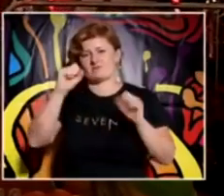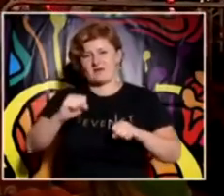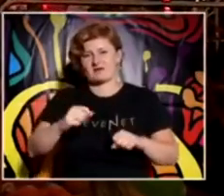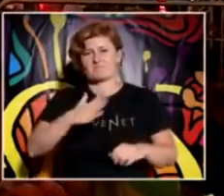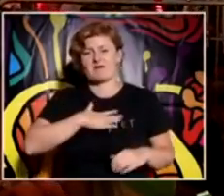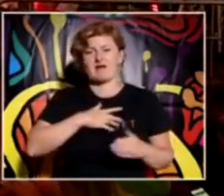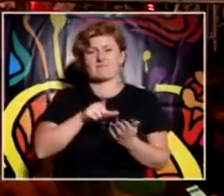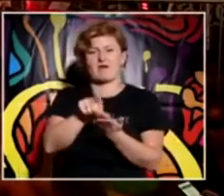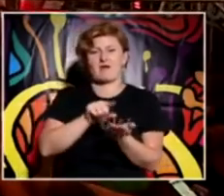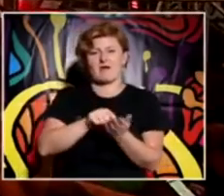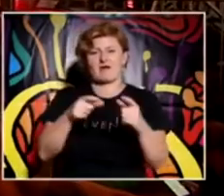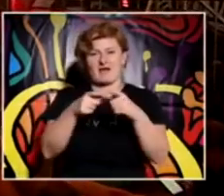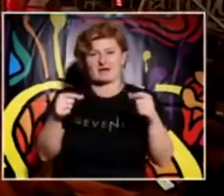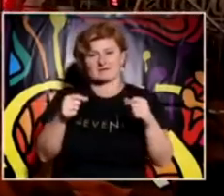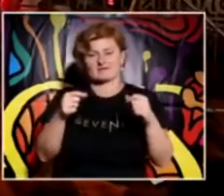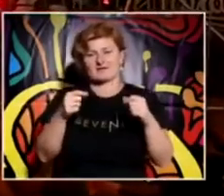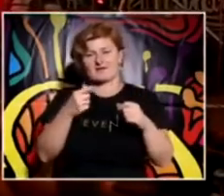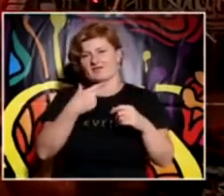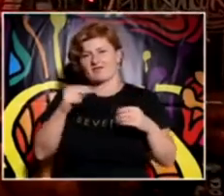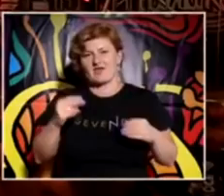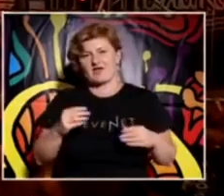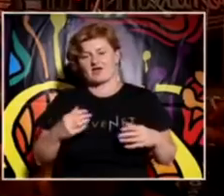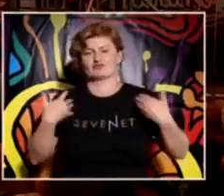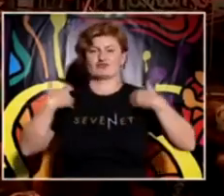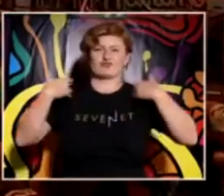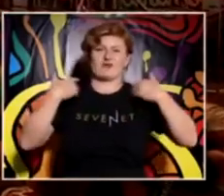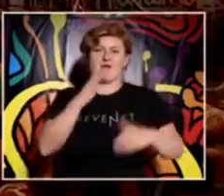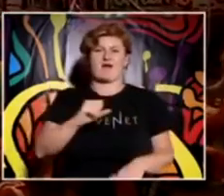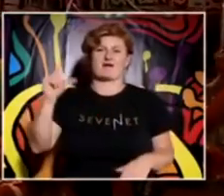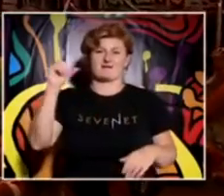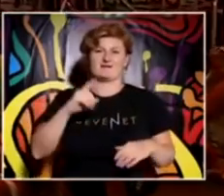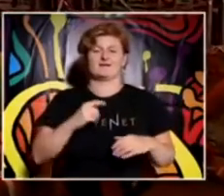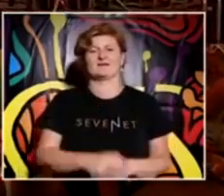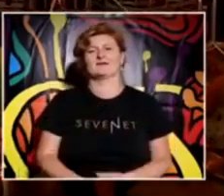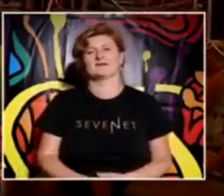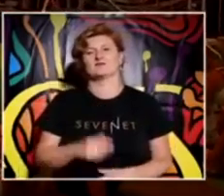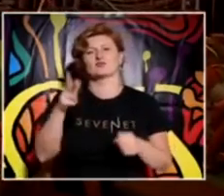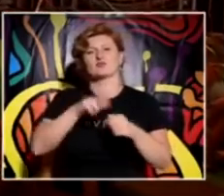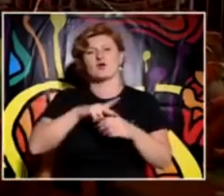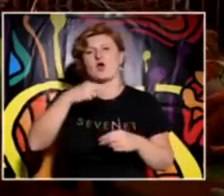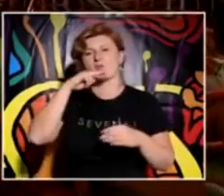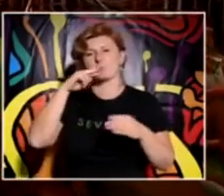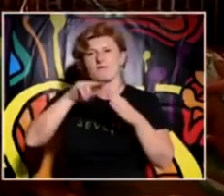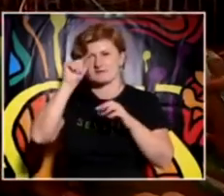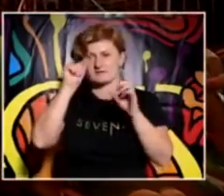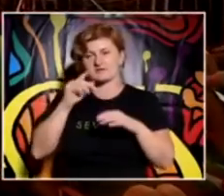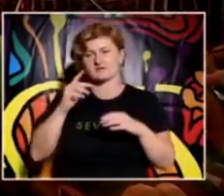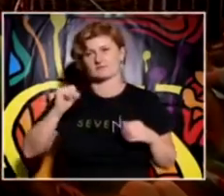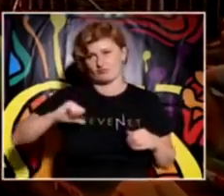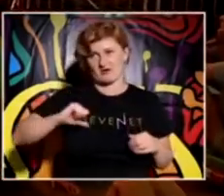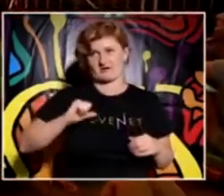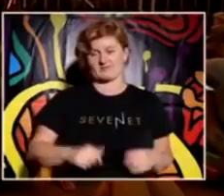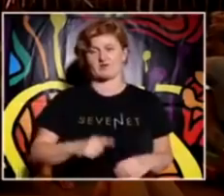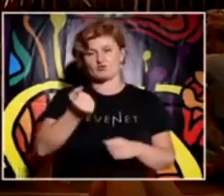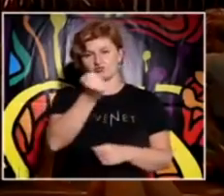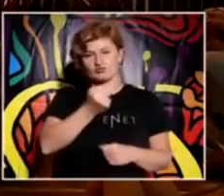kartę kredytową, niech żyje bal. To która z odpowiedzi? Na razie 100 osób zagłosowało, więc poczekajmy chwilę.